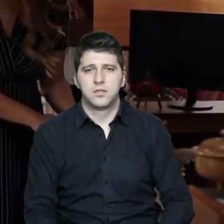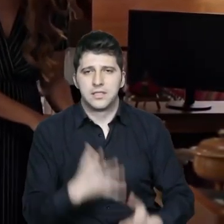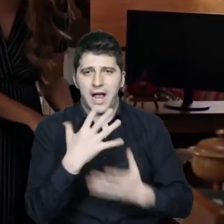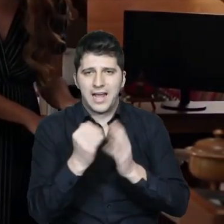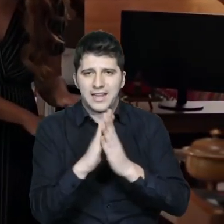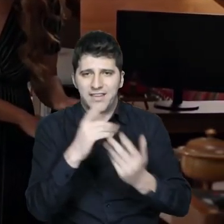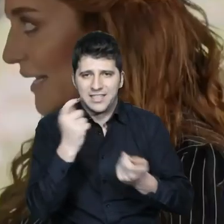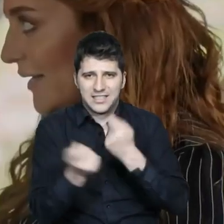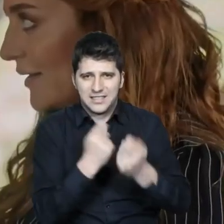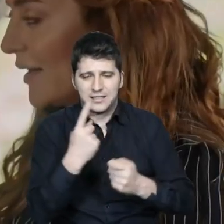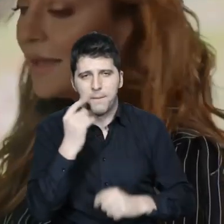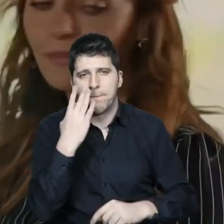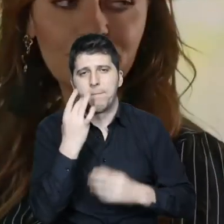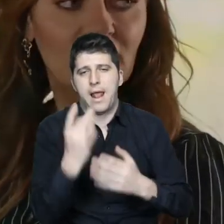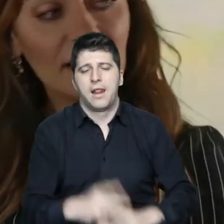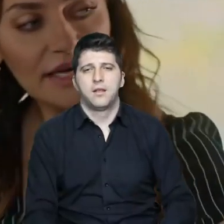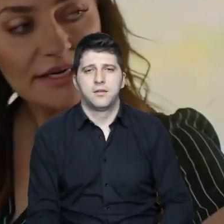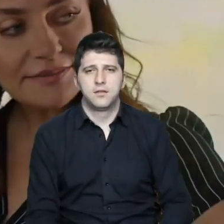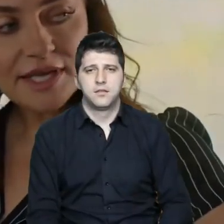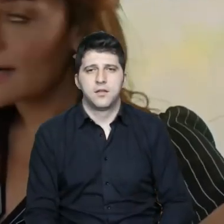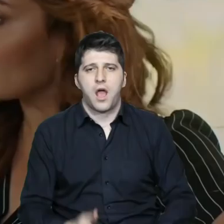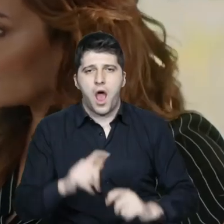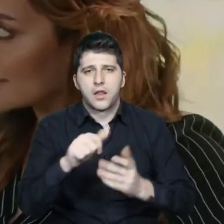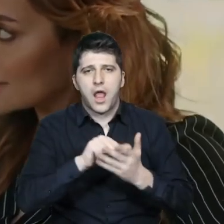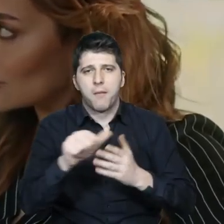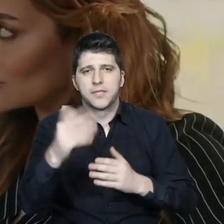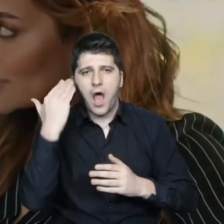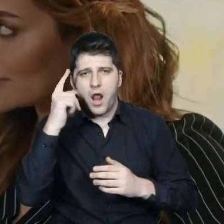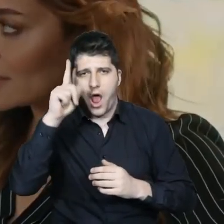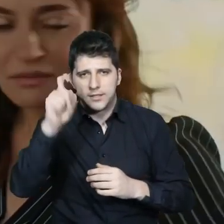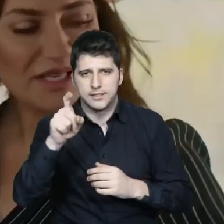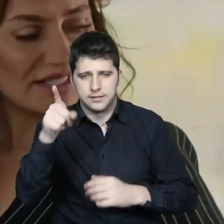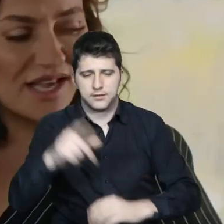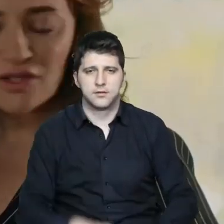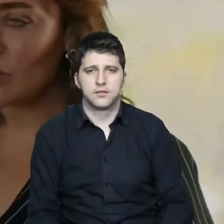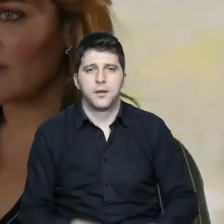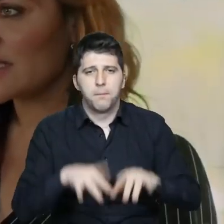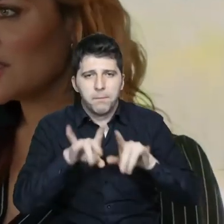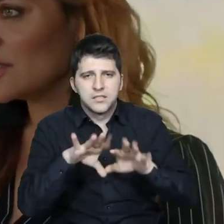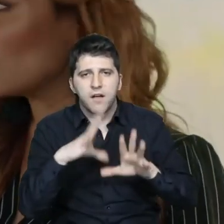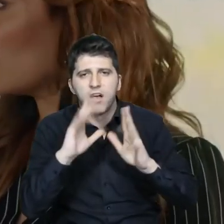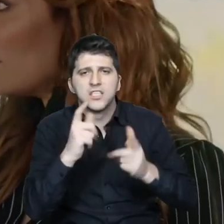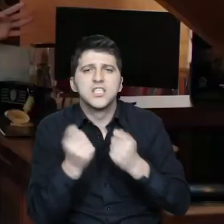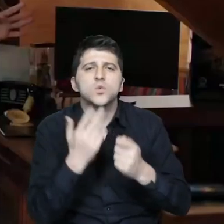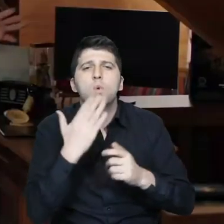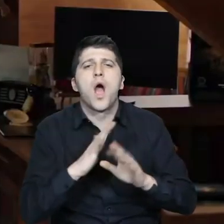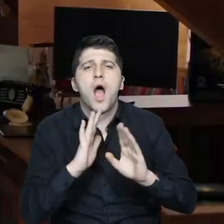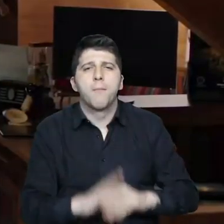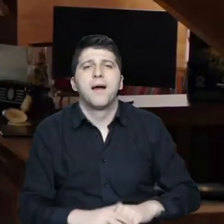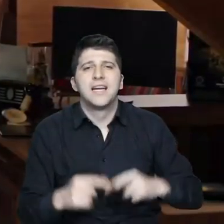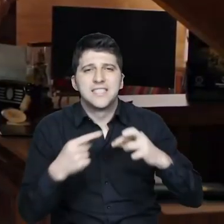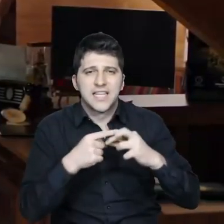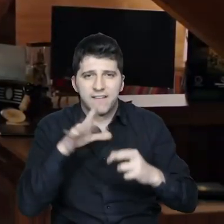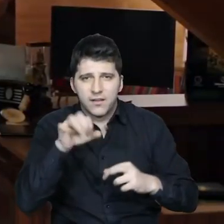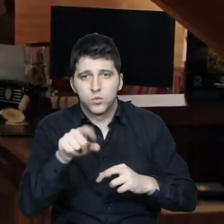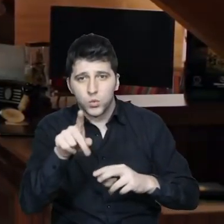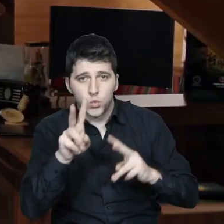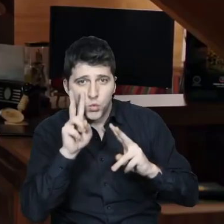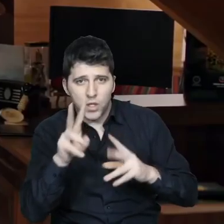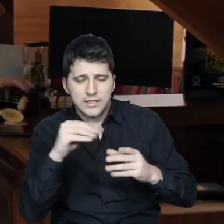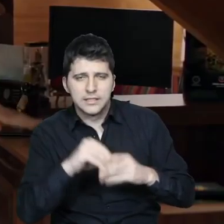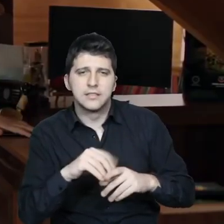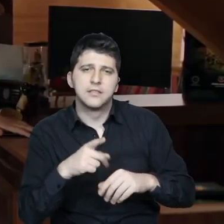yapacağın işlemler zaten belli. Anahtarların hepsi arkamda asılı duracak. Bilgisayarla çok fazla işin yok ama rezervasyonları oradan